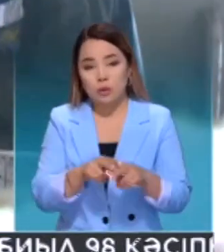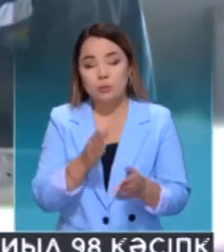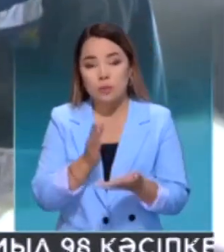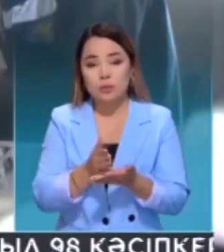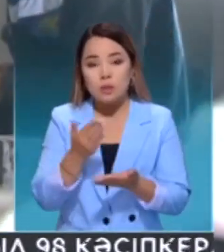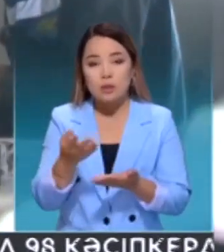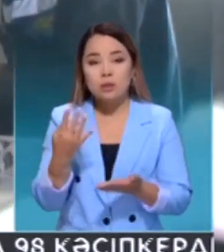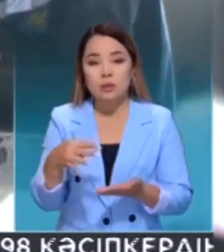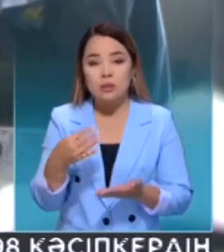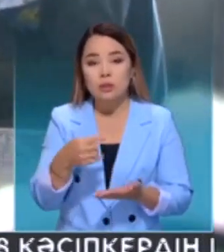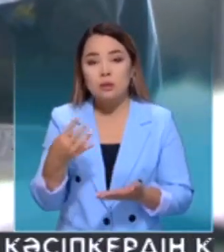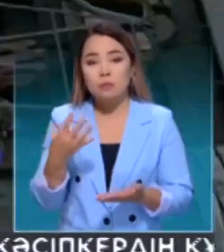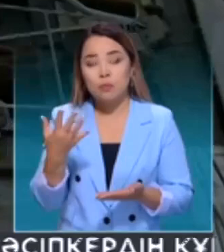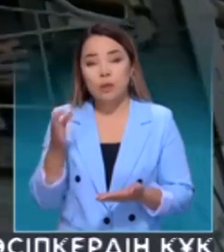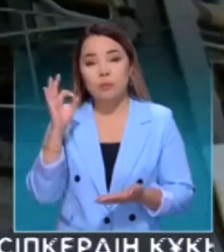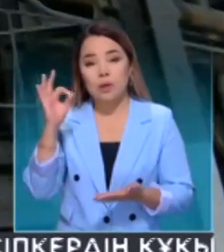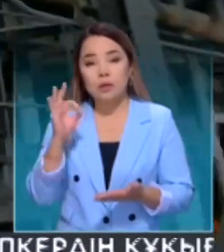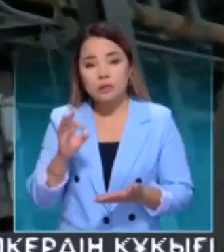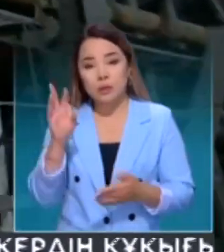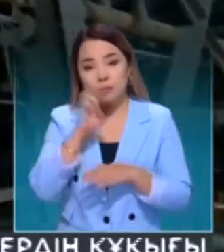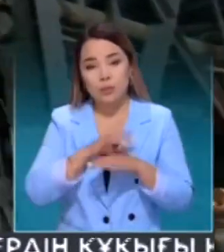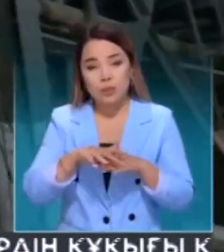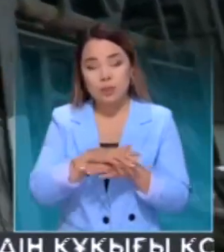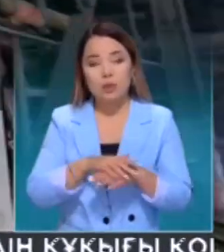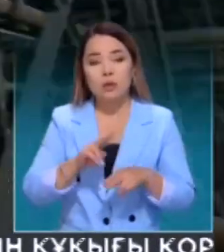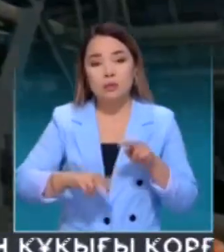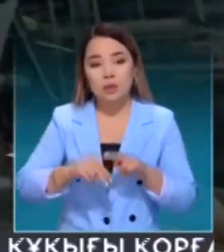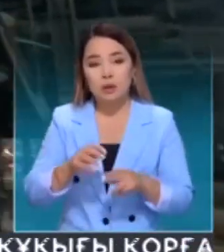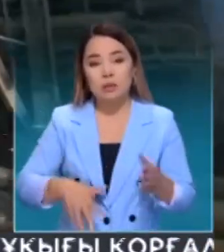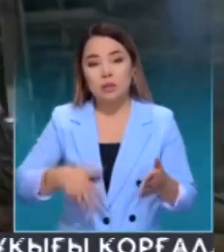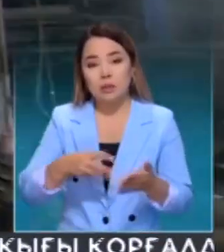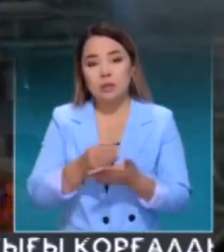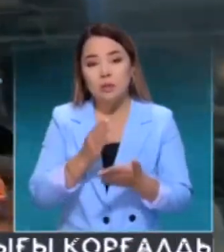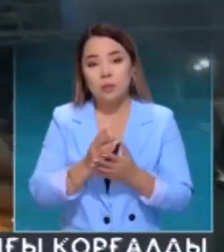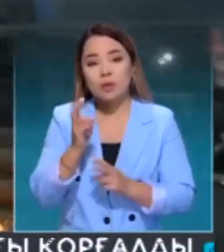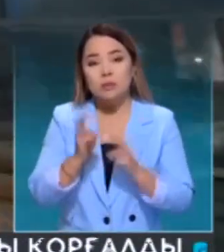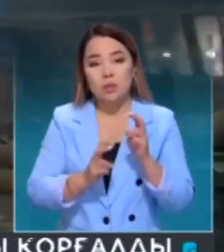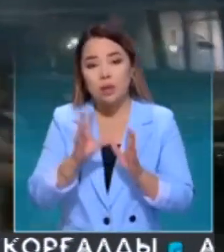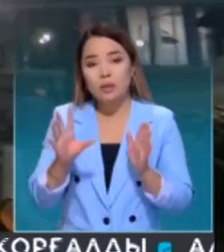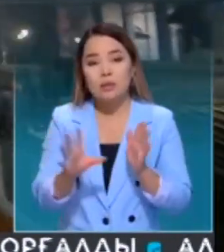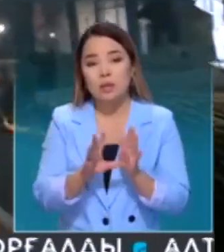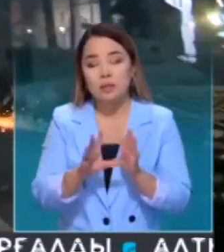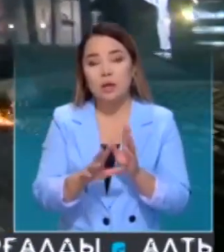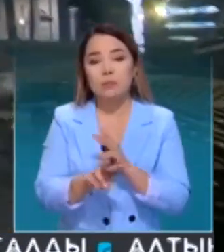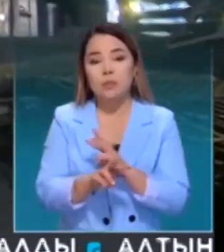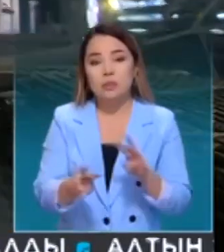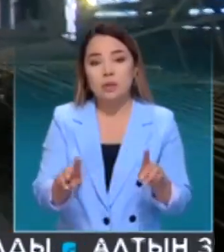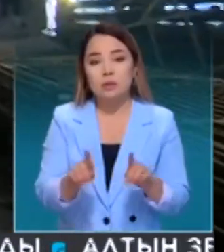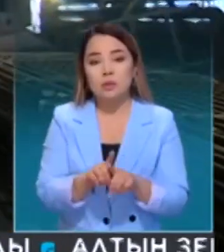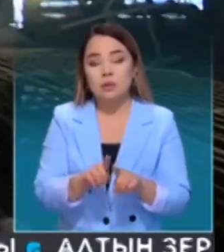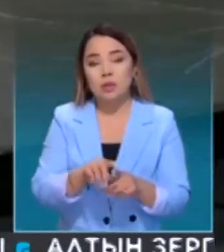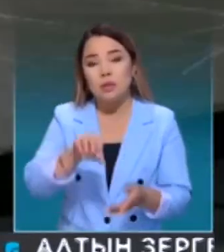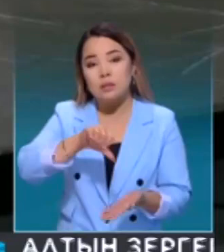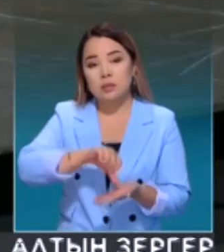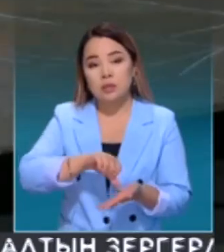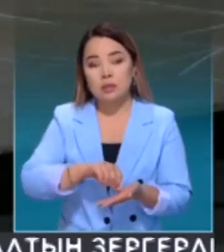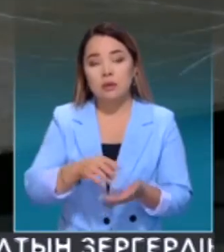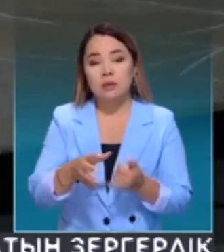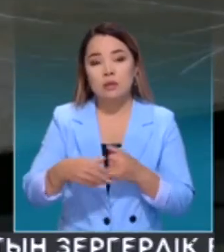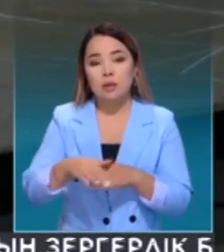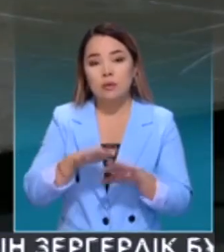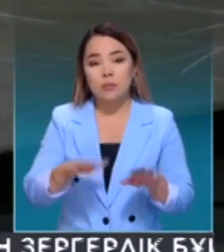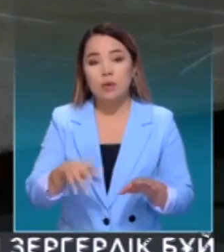бөлінген, 40-45% мемлекет тарапынан, қалғаны мердігер қалтасынан. Зауытқа бас сұққан энергетика министрі Алмас Адам Сәтқалиев биыл қай